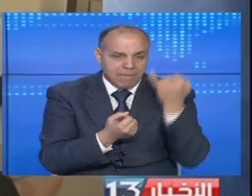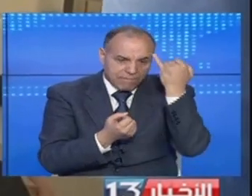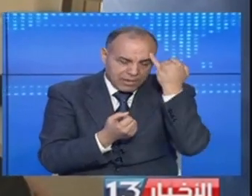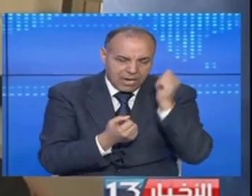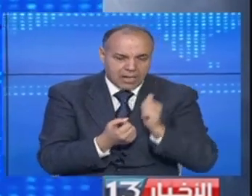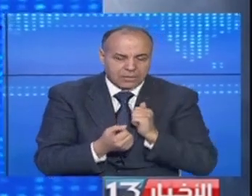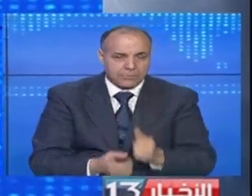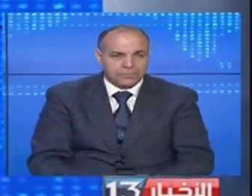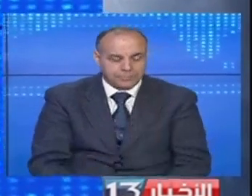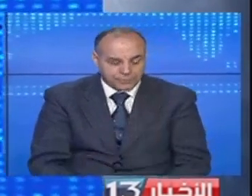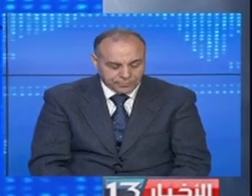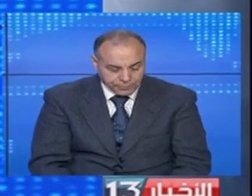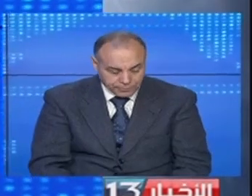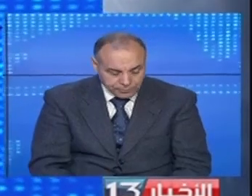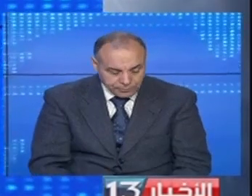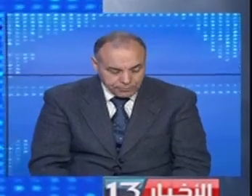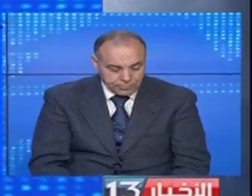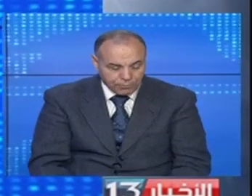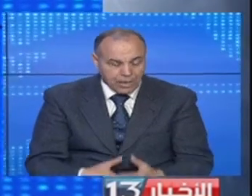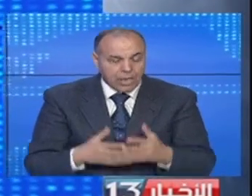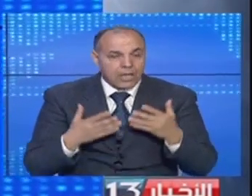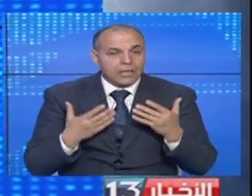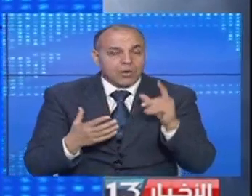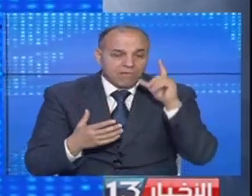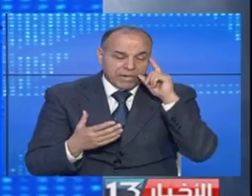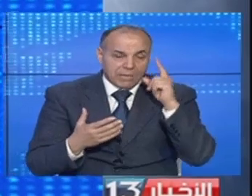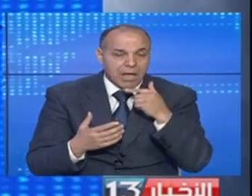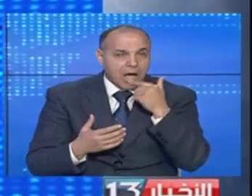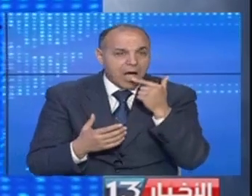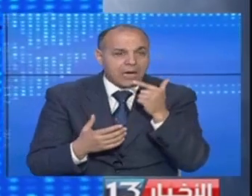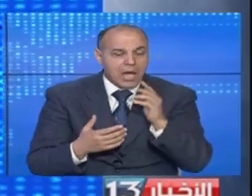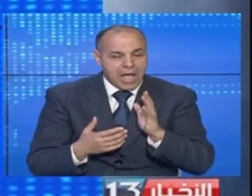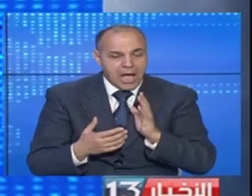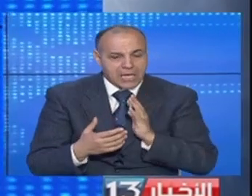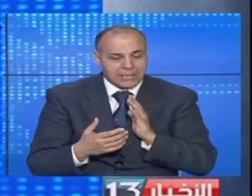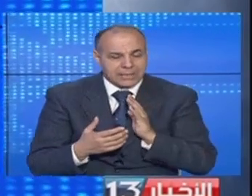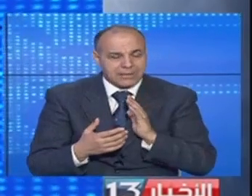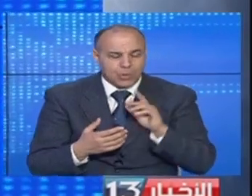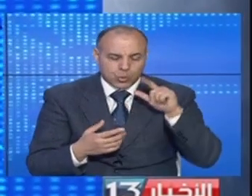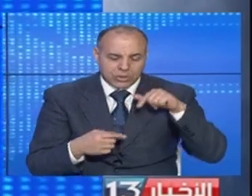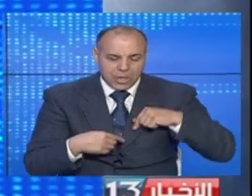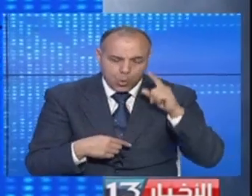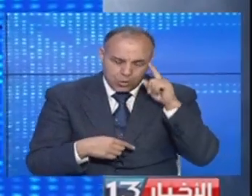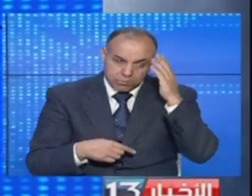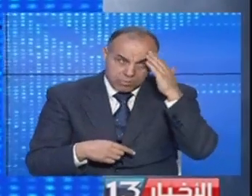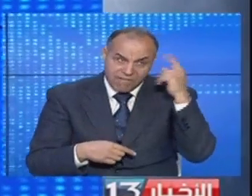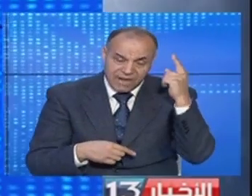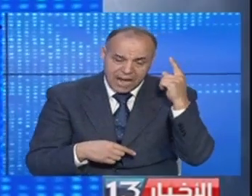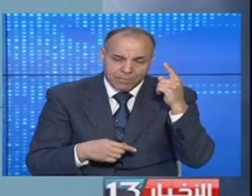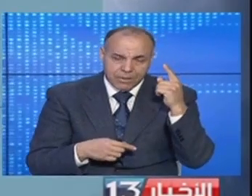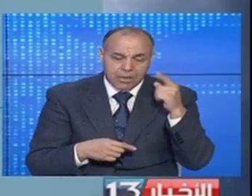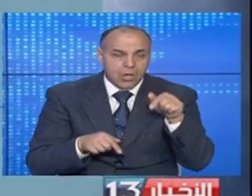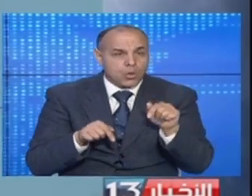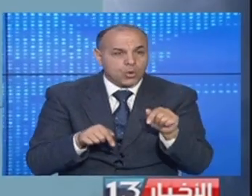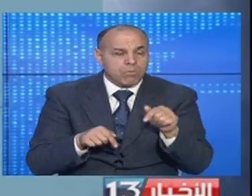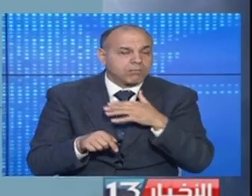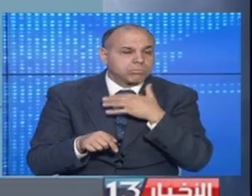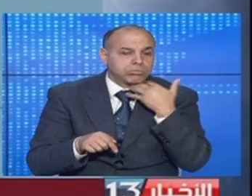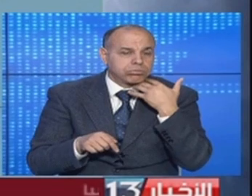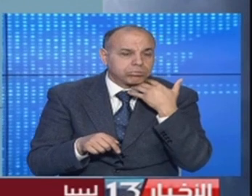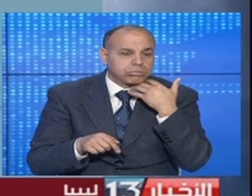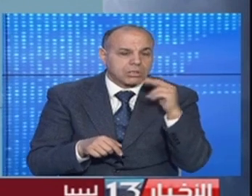الخاصه في جديد الوضع في الجوار الليبي اعلنت قوات حكومه وفاق ليبيه المعترف بها دوليا مقتل